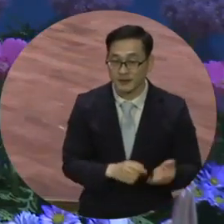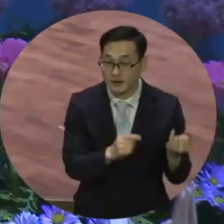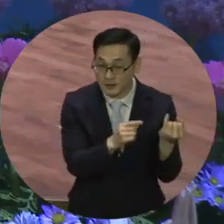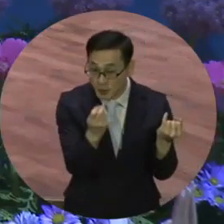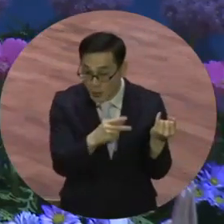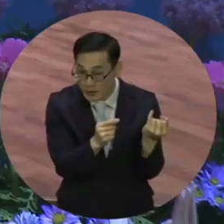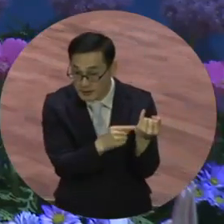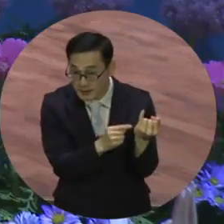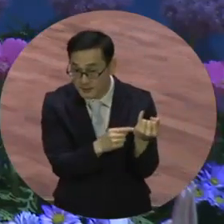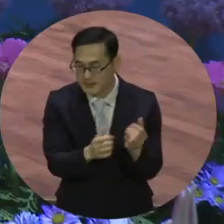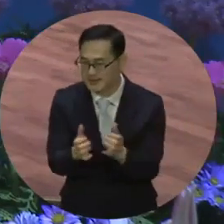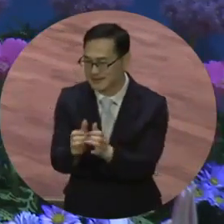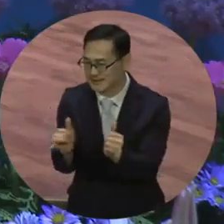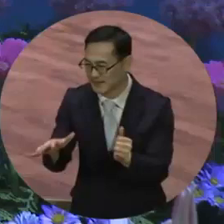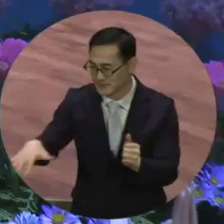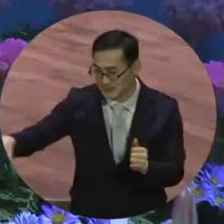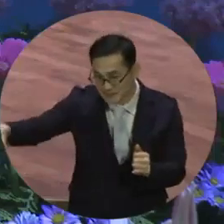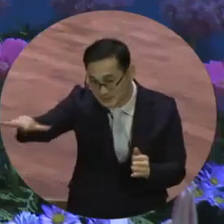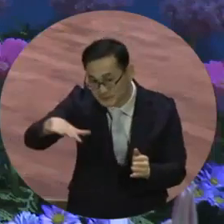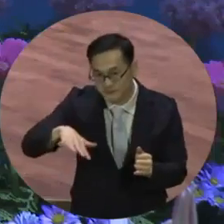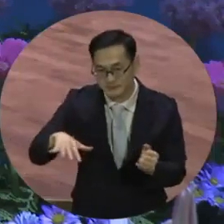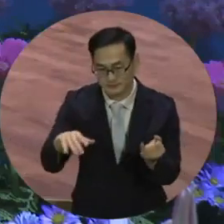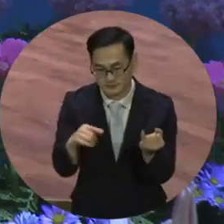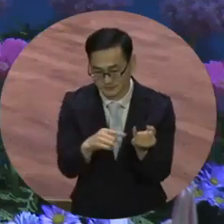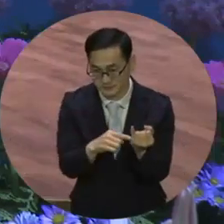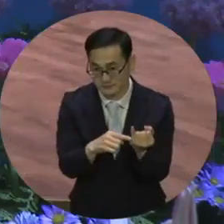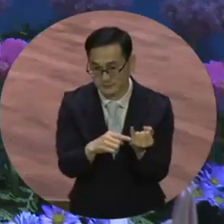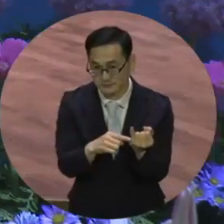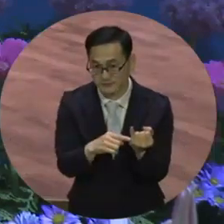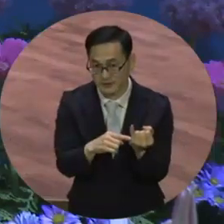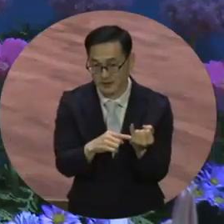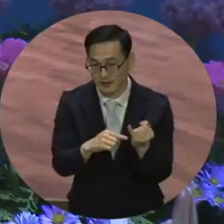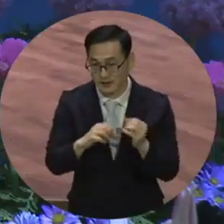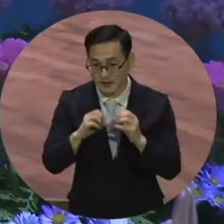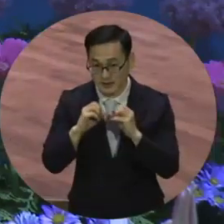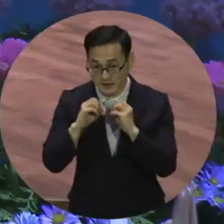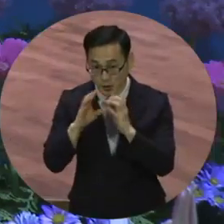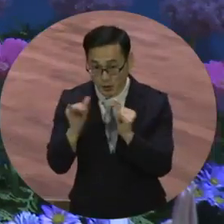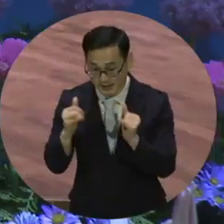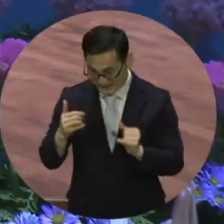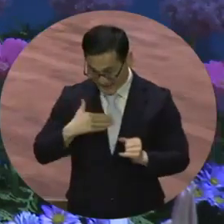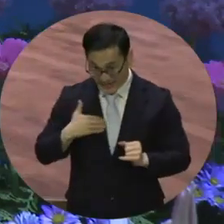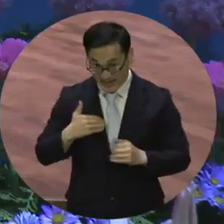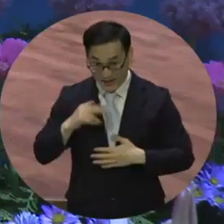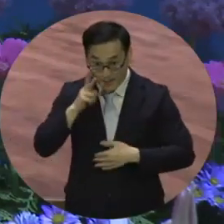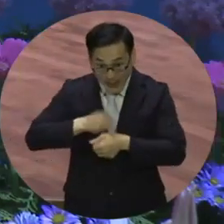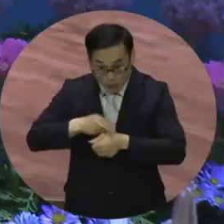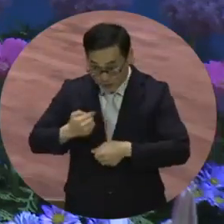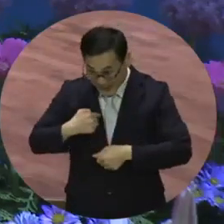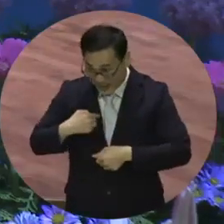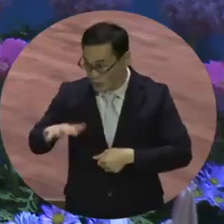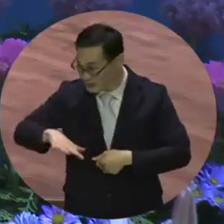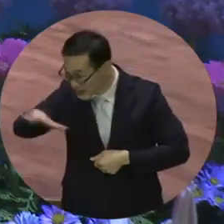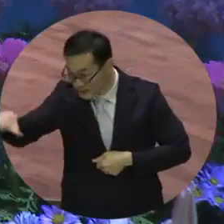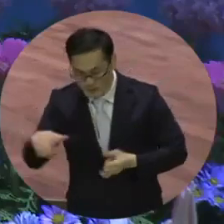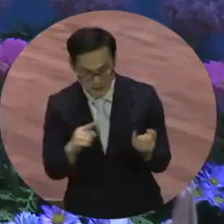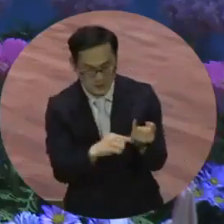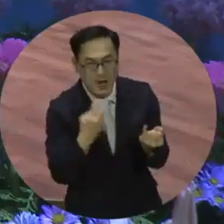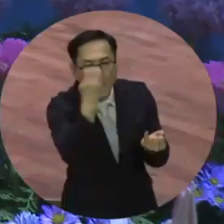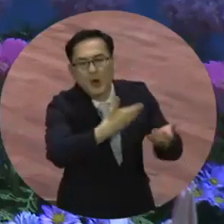여러 사람들과 전도자인 자신의 보호자 역할을 했다.